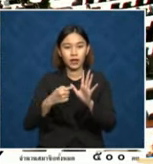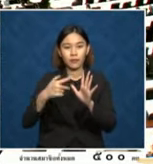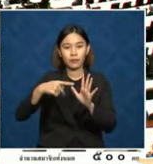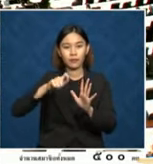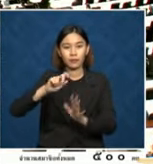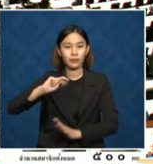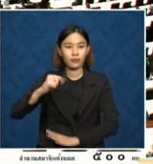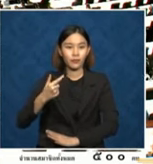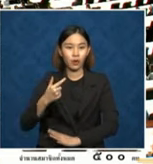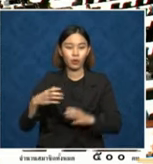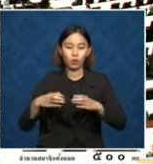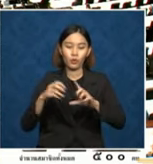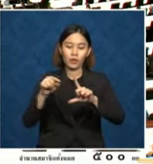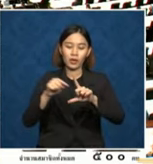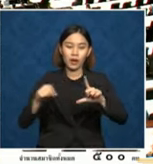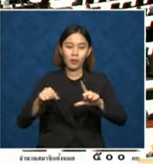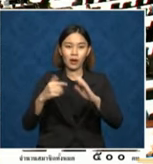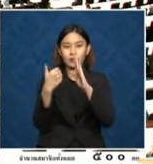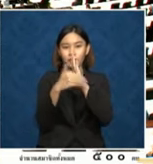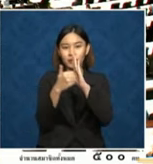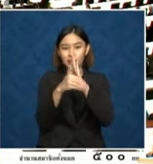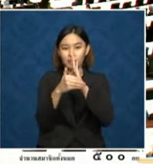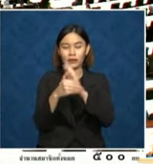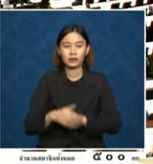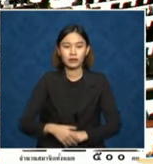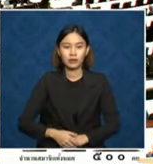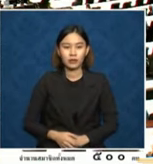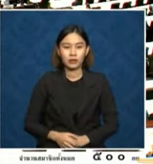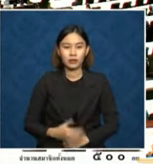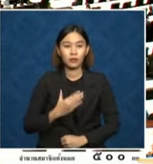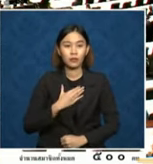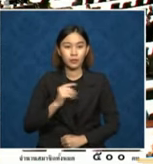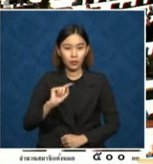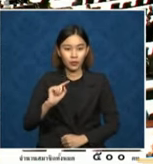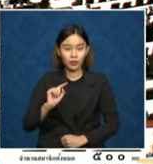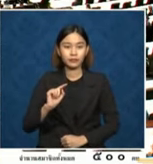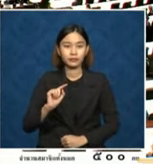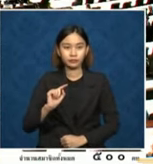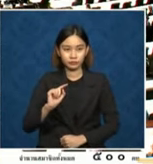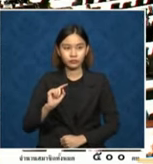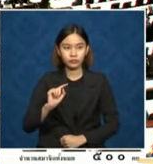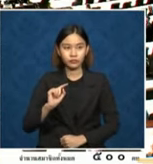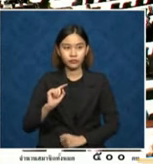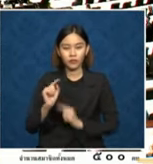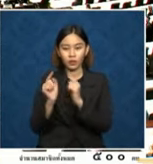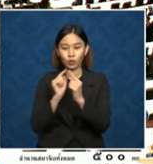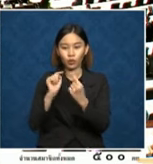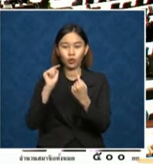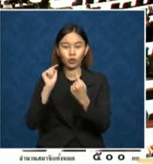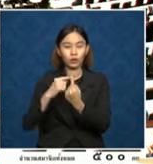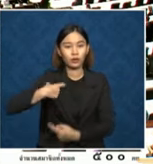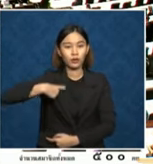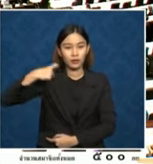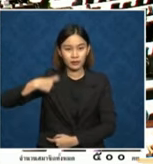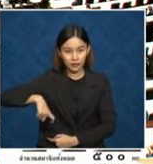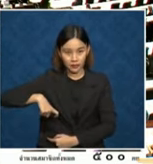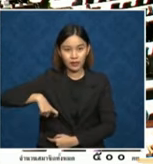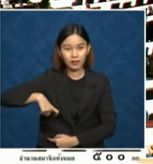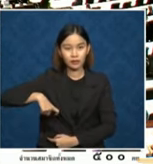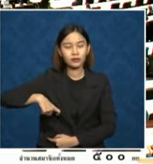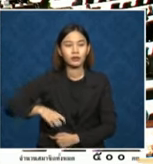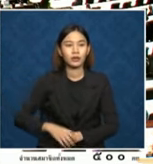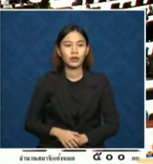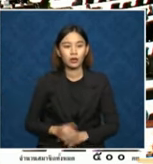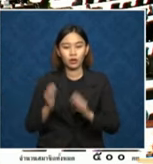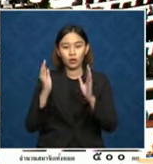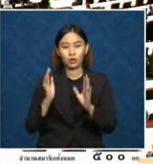ฎรพรรคก้าวไกลจากภาคอีสานครับผมได้รับการประสานงานนะครับจากทนายเข้มต่อพงจีนใจน้ำนะ